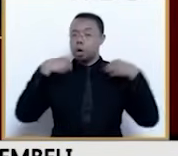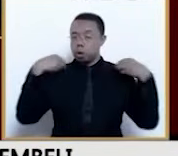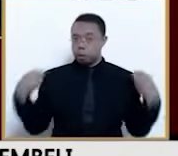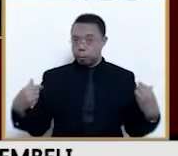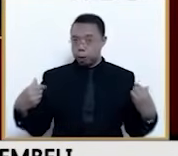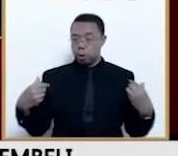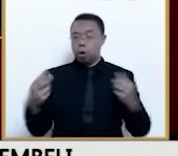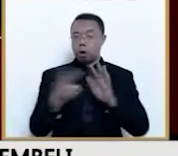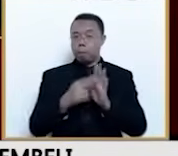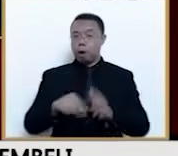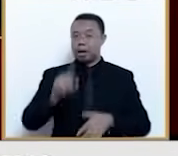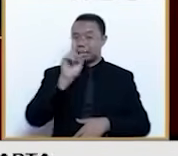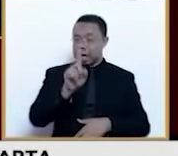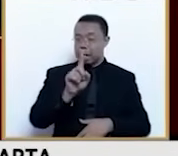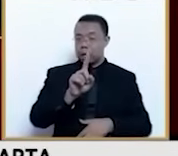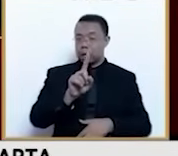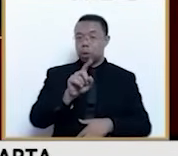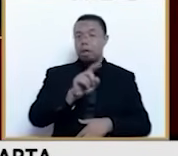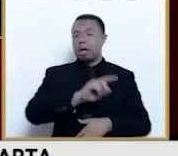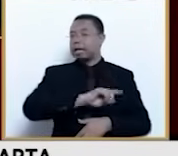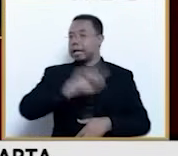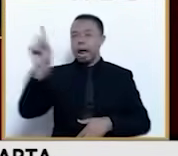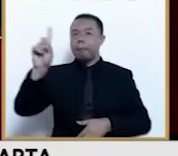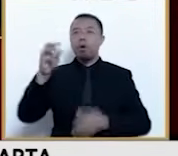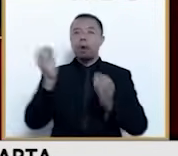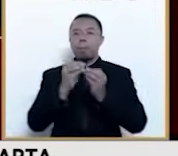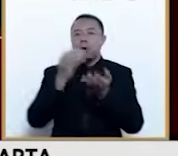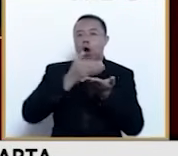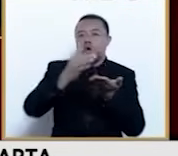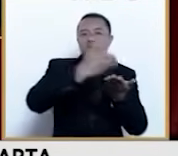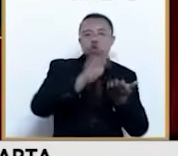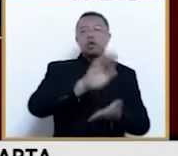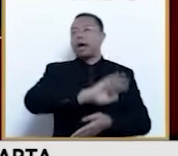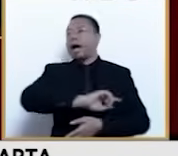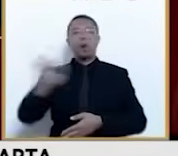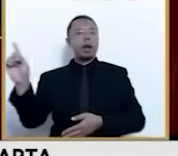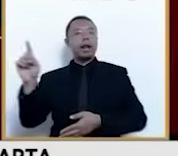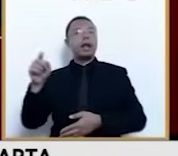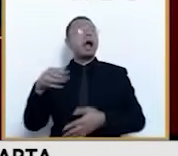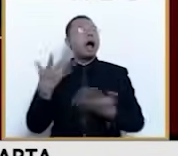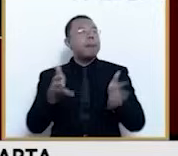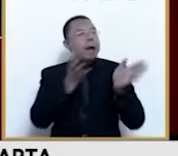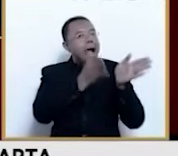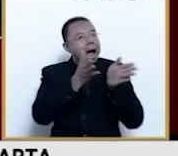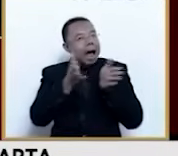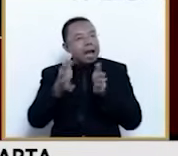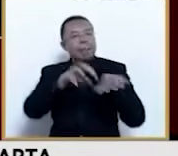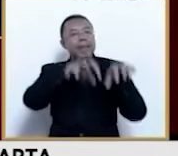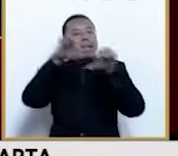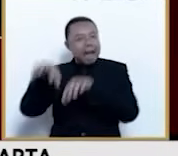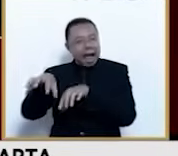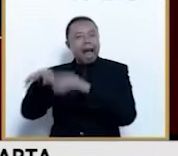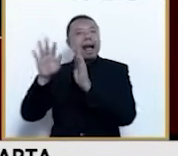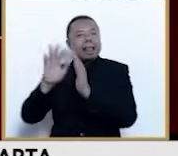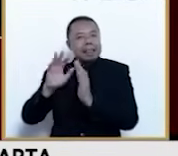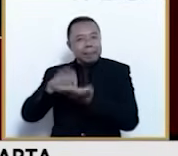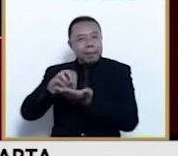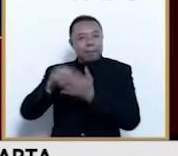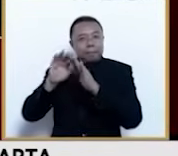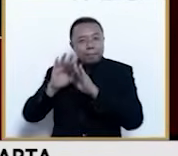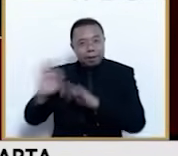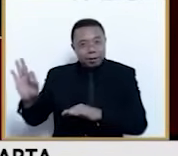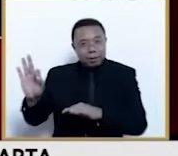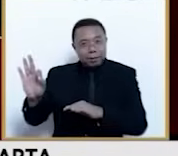gubernur nomor urut 1 tidak lagi ada penggusuran bagi warga. Yang ada adalah memindahkan dulu ke tempat hunian